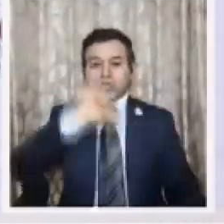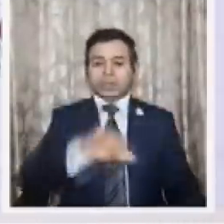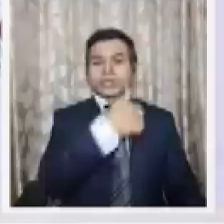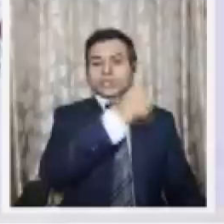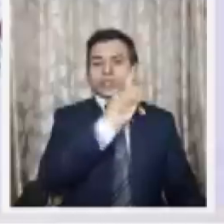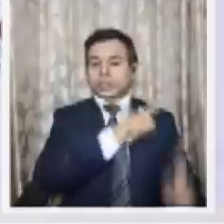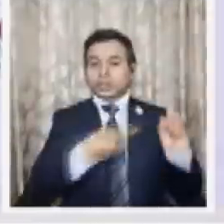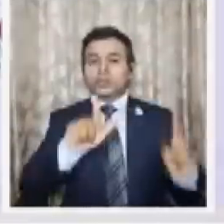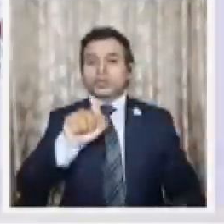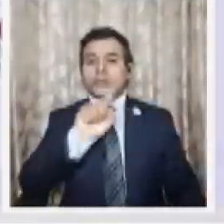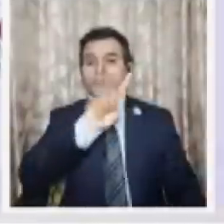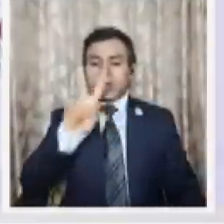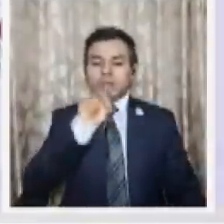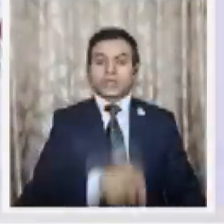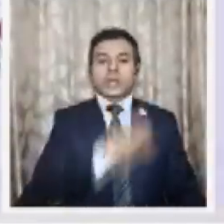এবং